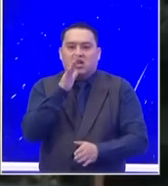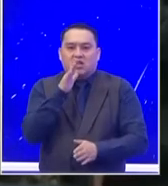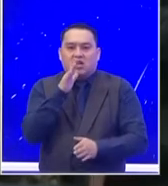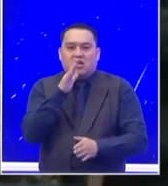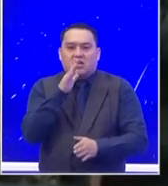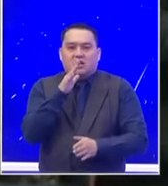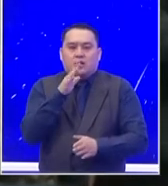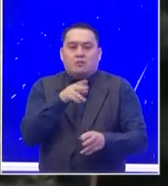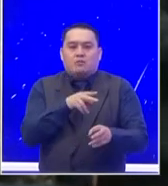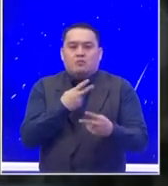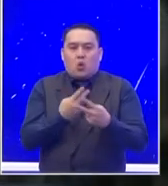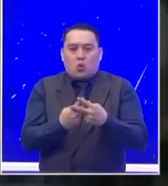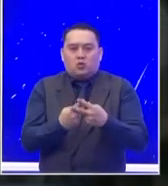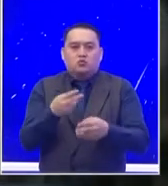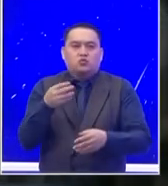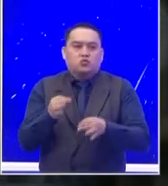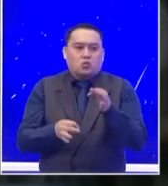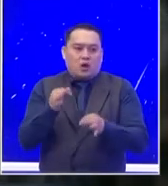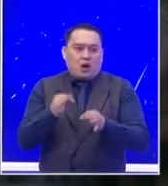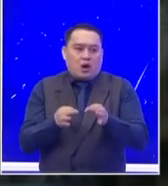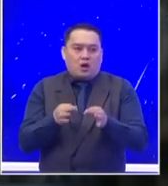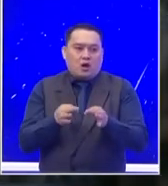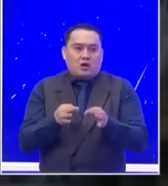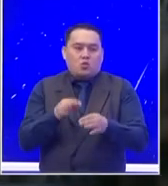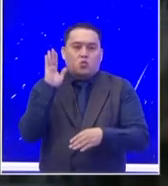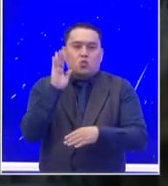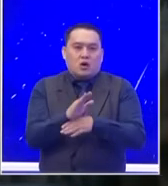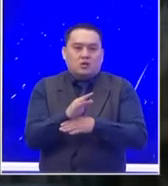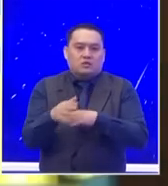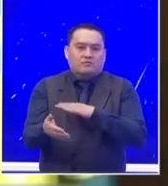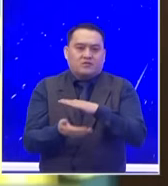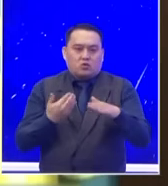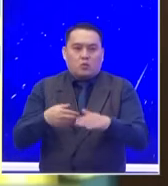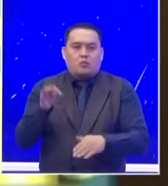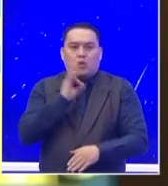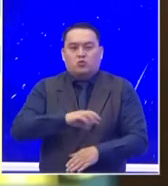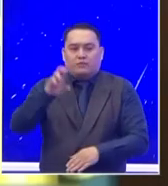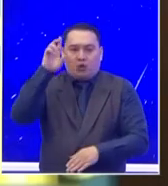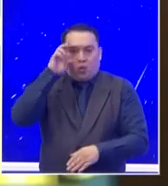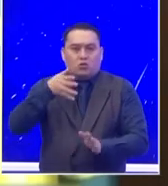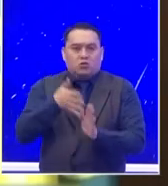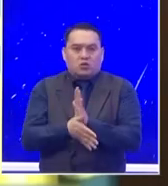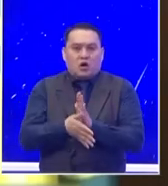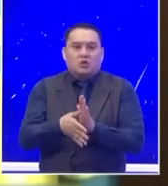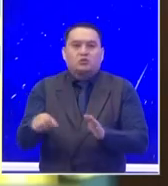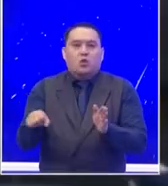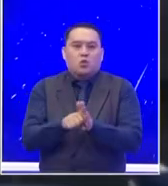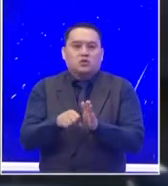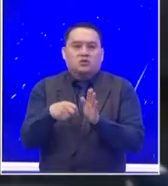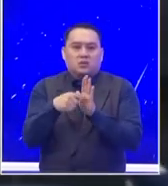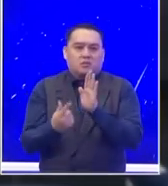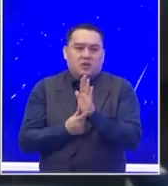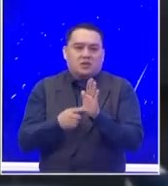лет и взяты под стражу в зале суда. Кроме того, суд постановил взыскать в пользу государства ущерб за убийство